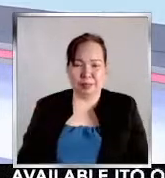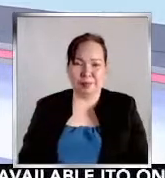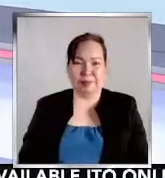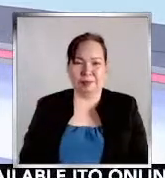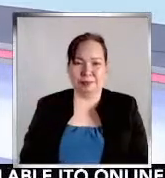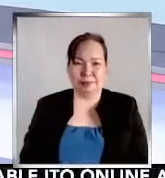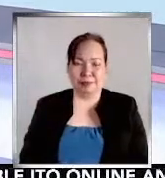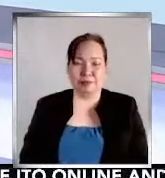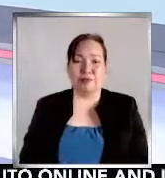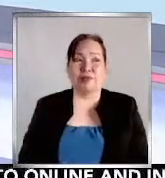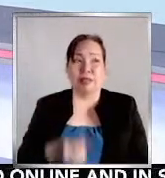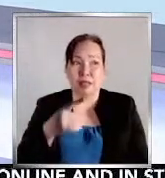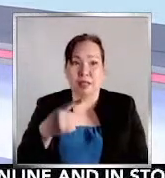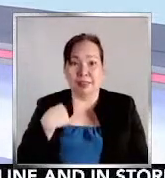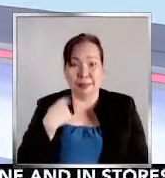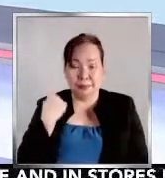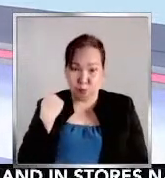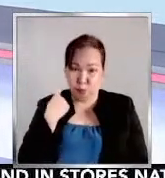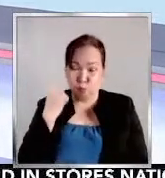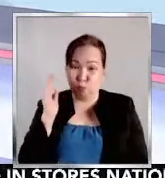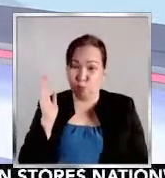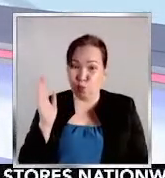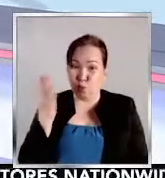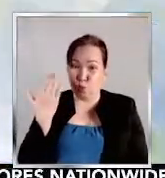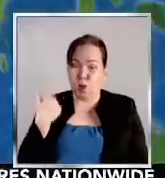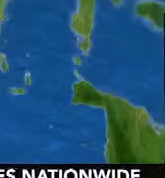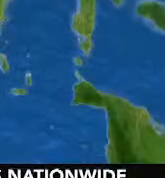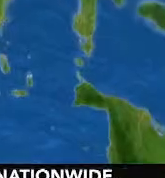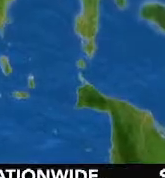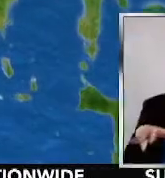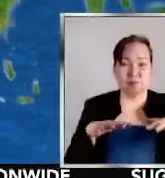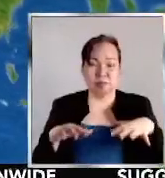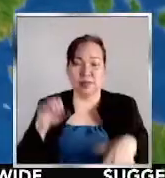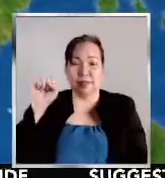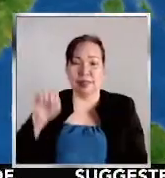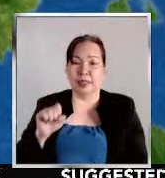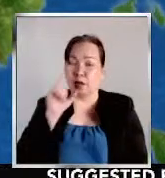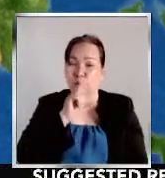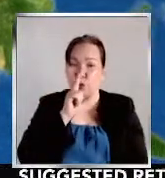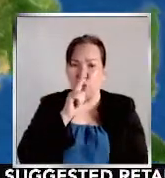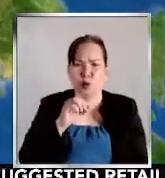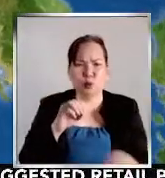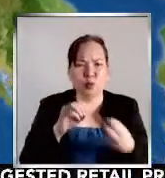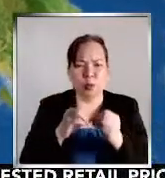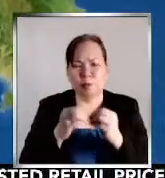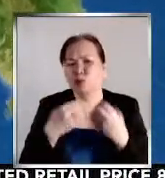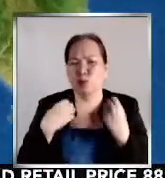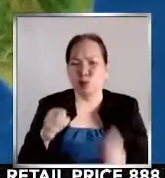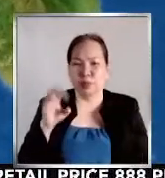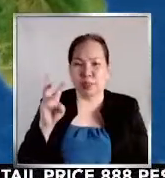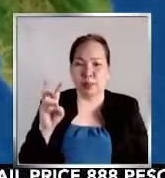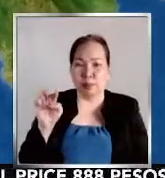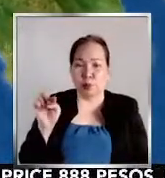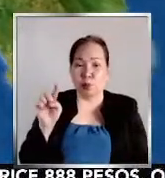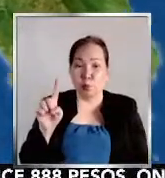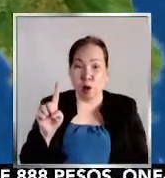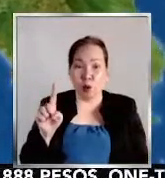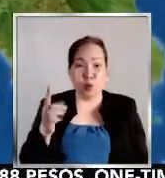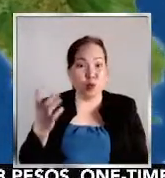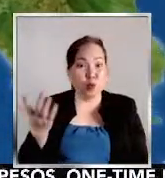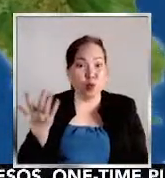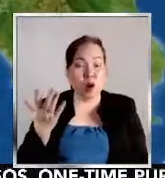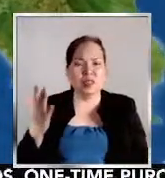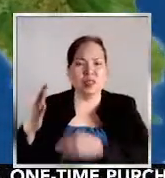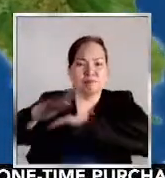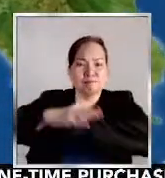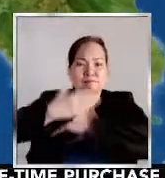Nagkalindol ngayong umaga sa ilang bahagi ng Southern Luzon. Magnitude 6.1, ang lakas ng epicenter ay sa dagat 17 kilometro